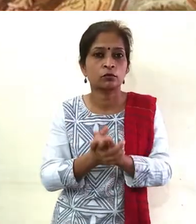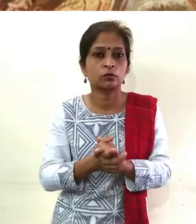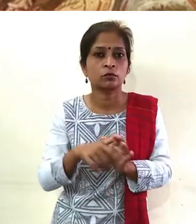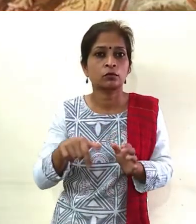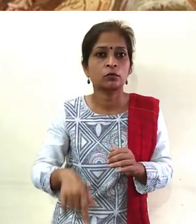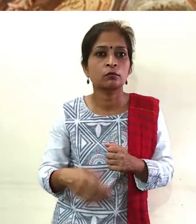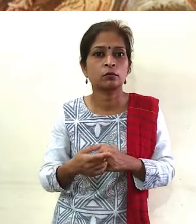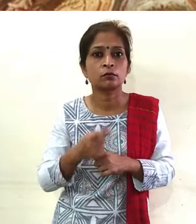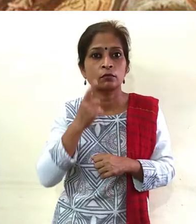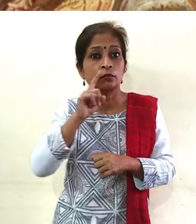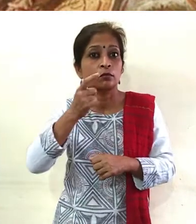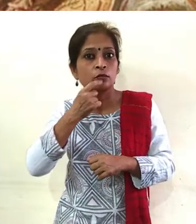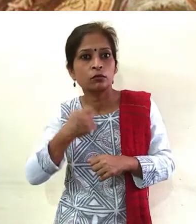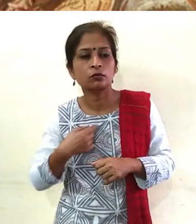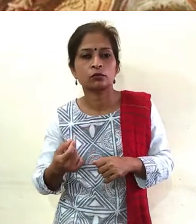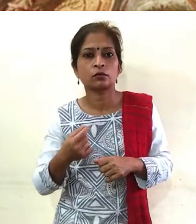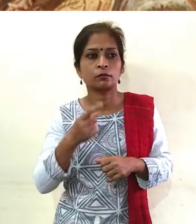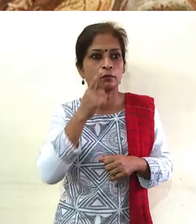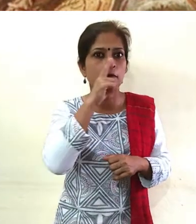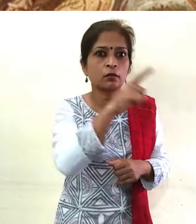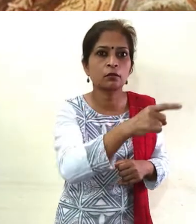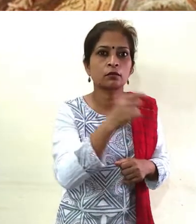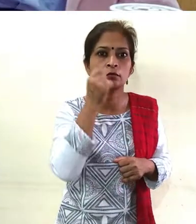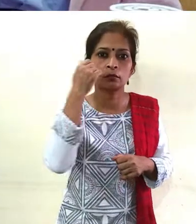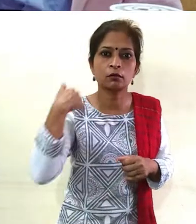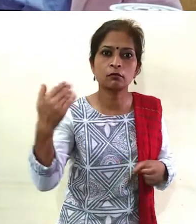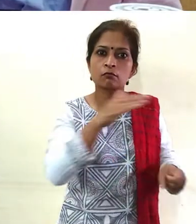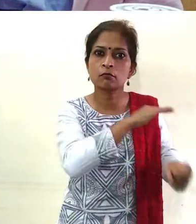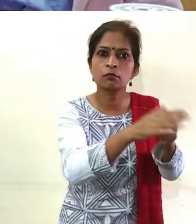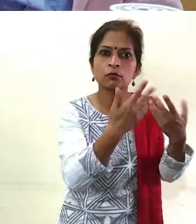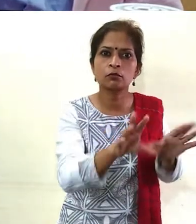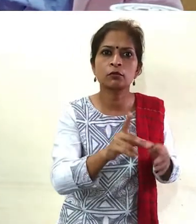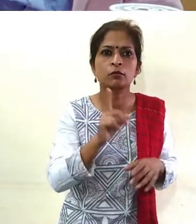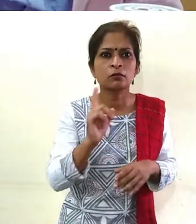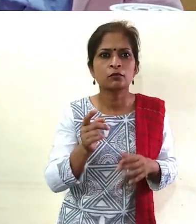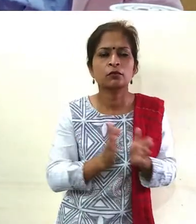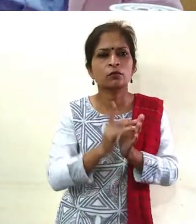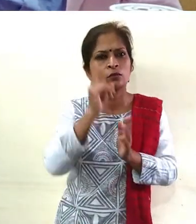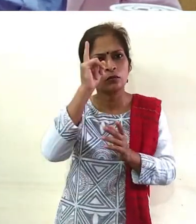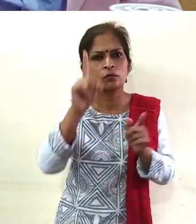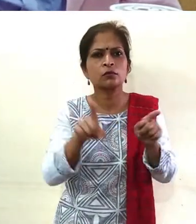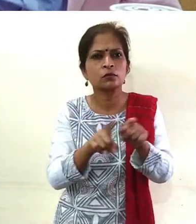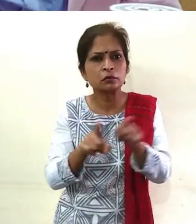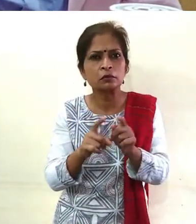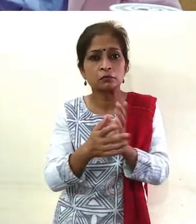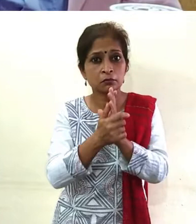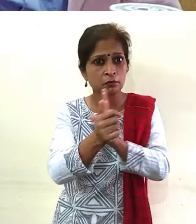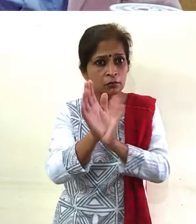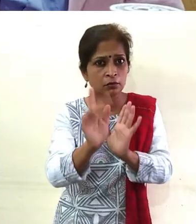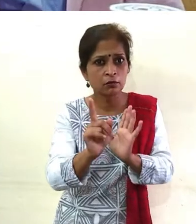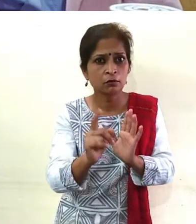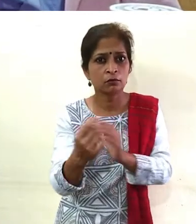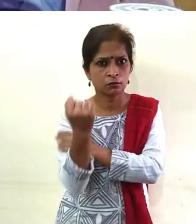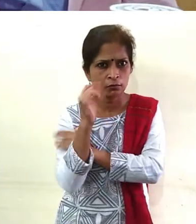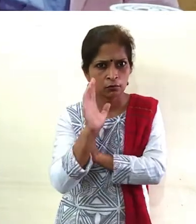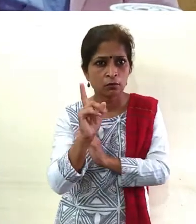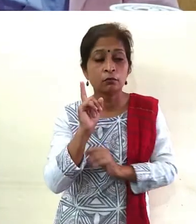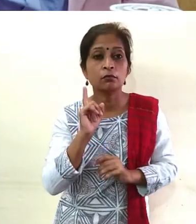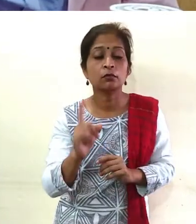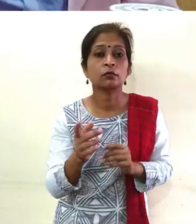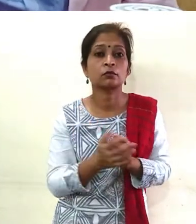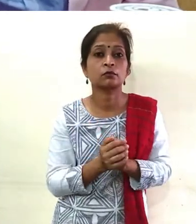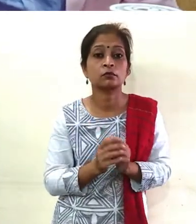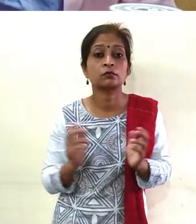से माँ और भाइयों को भी मार डालते थे। तो क्षमता तो हरि वाली थी उनमें, राम वाली थी उनमें, पर हाथ में परशु